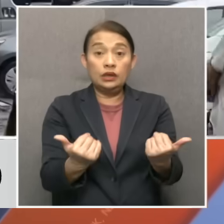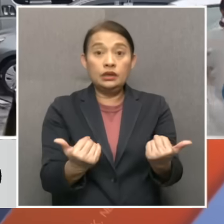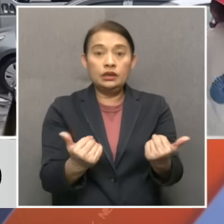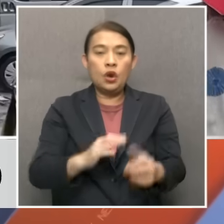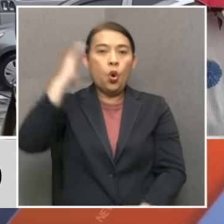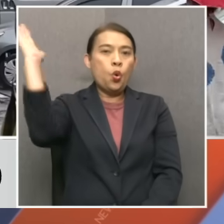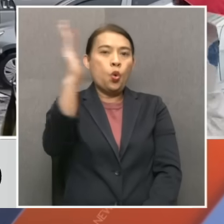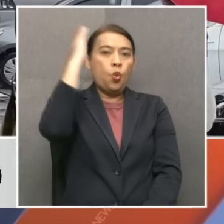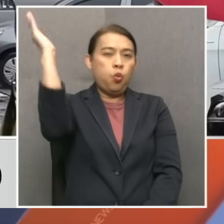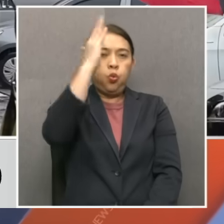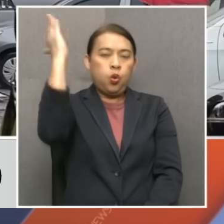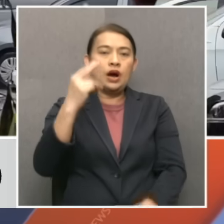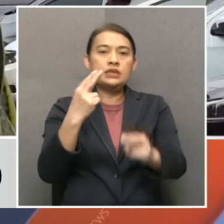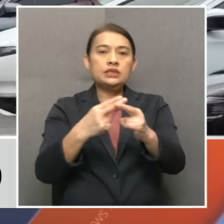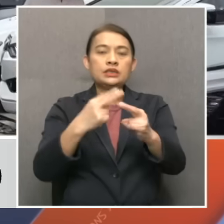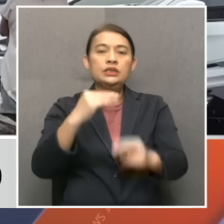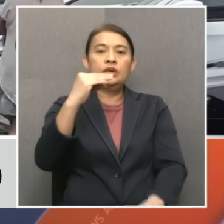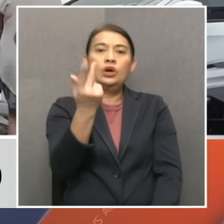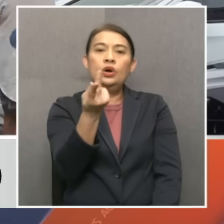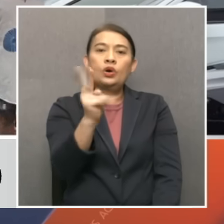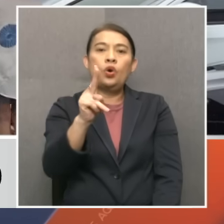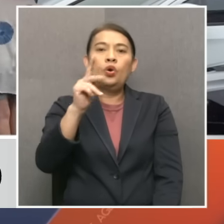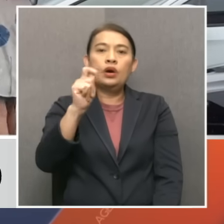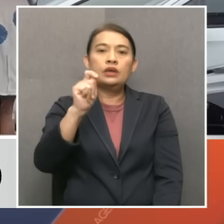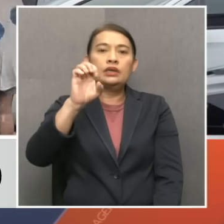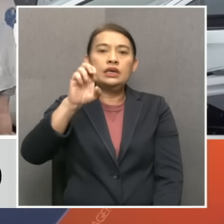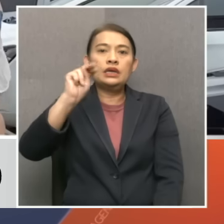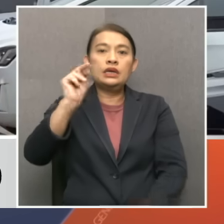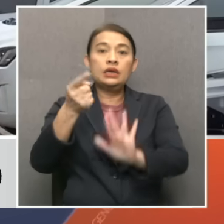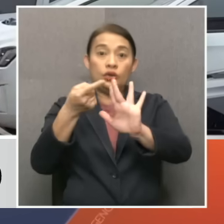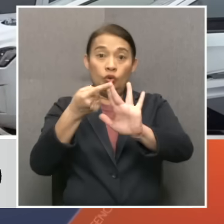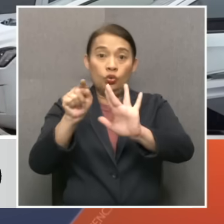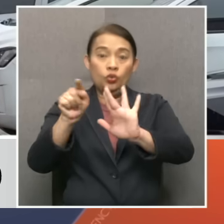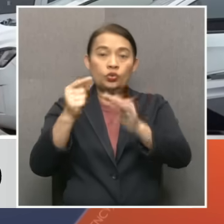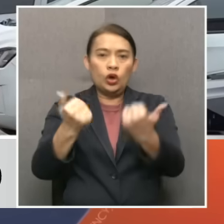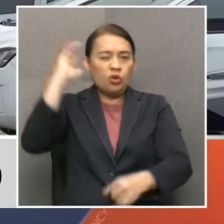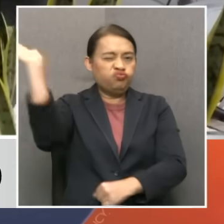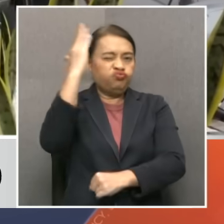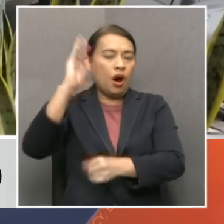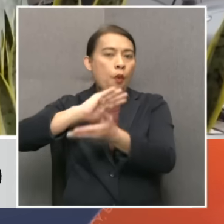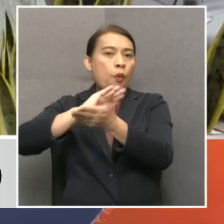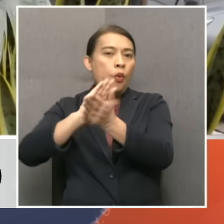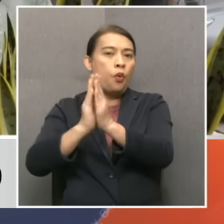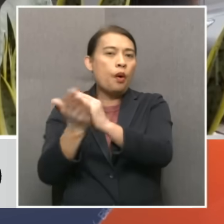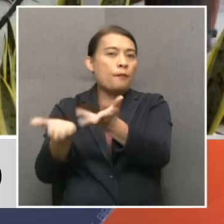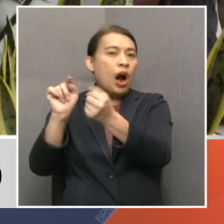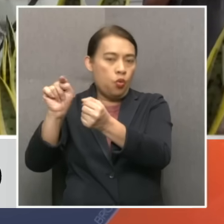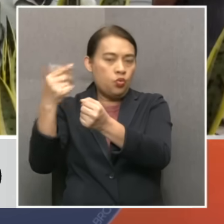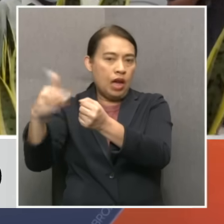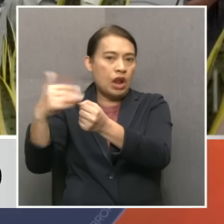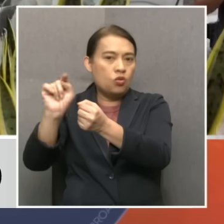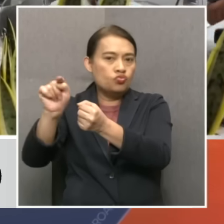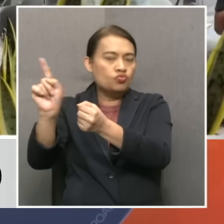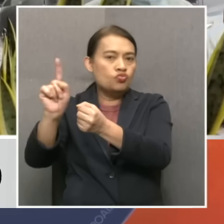อินุเนี่ยก็อ่อนกำลังนะครับคือเนื่องจากความกดอากาศสูงลงมาเนี่ยตอนแรกเขาจะขึ้นไปทางบนท